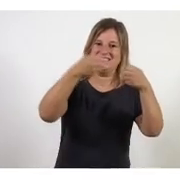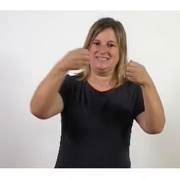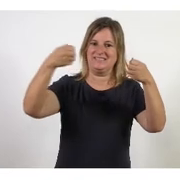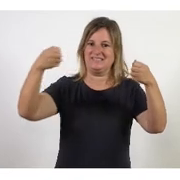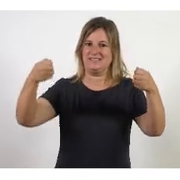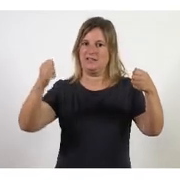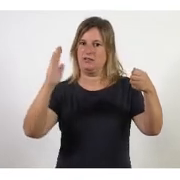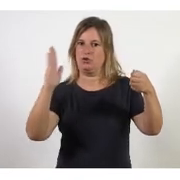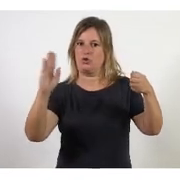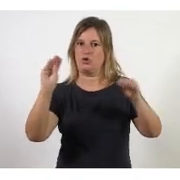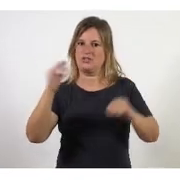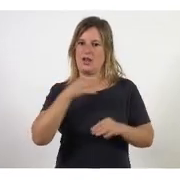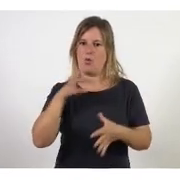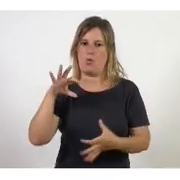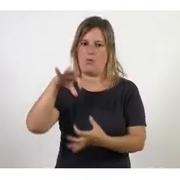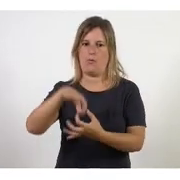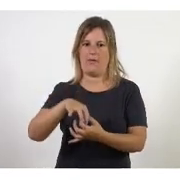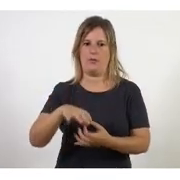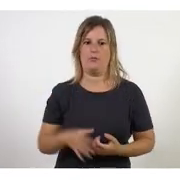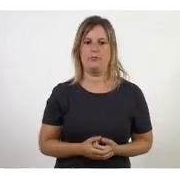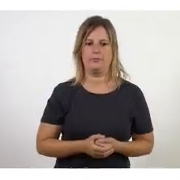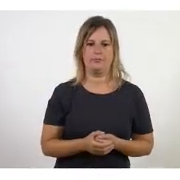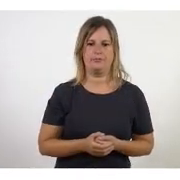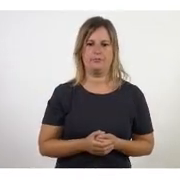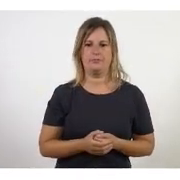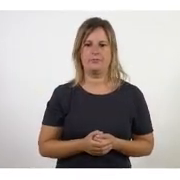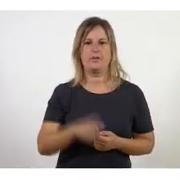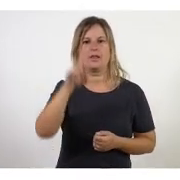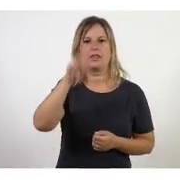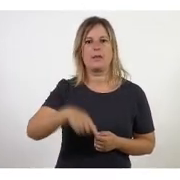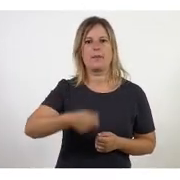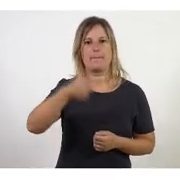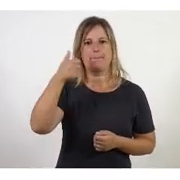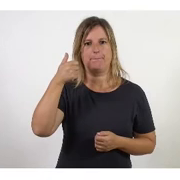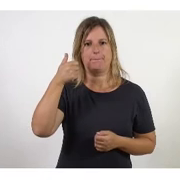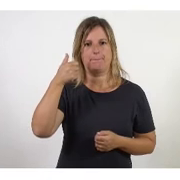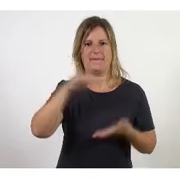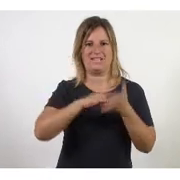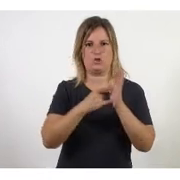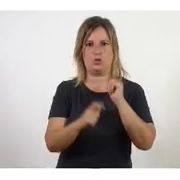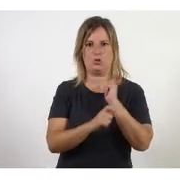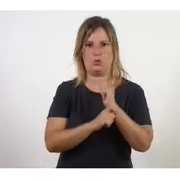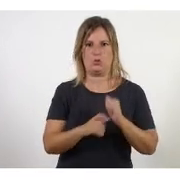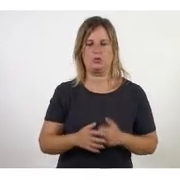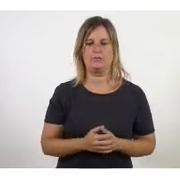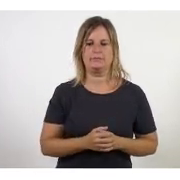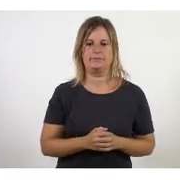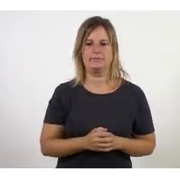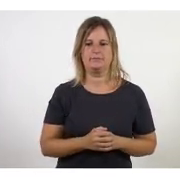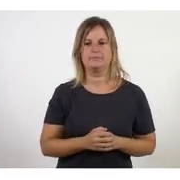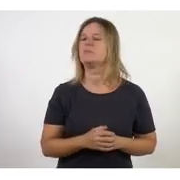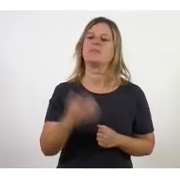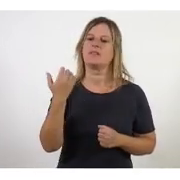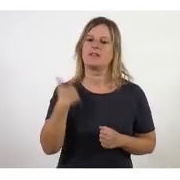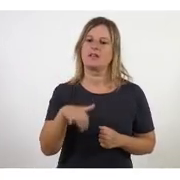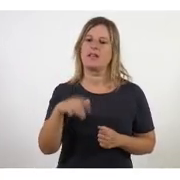fins allà on ja ho diu. Llavors, més trucs per anar per feina. Vale? Ara, hem vist com enganxar text